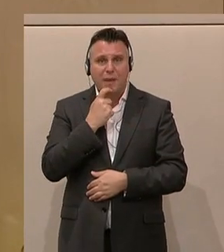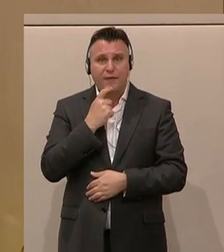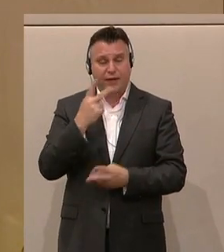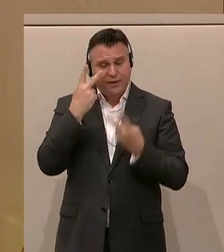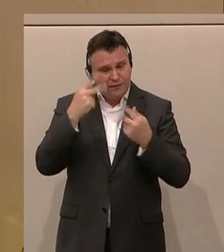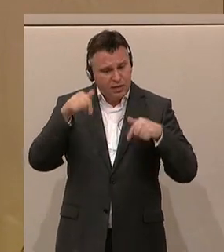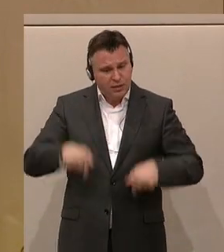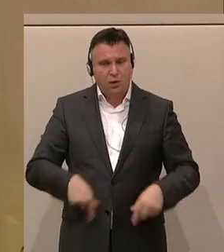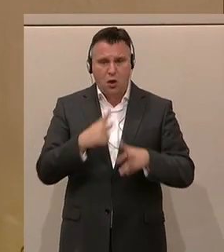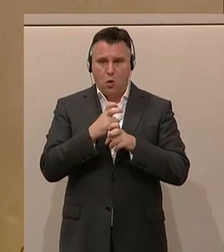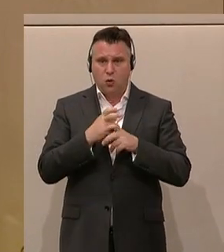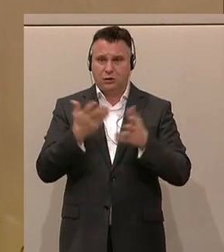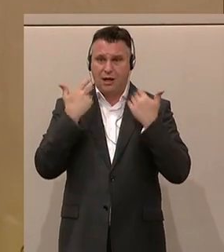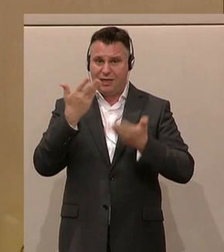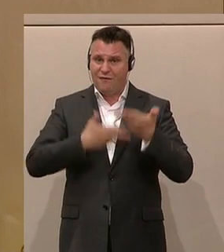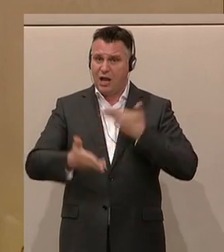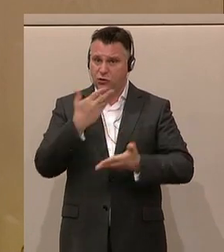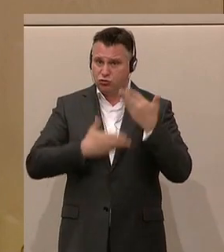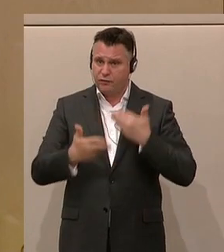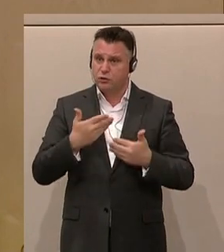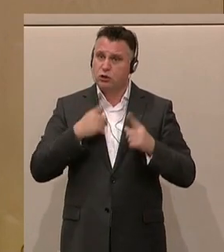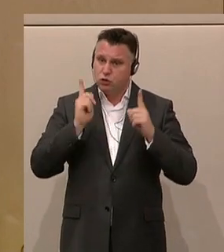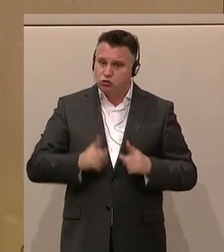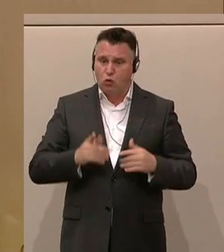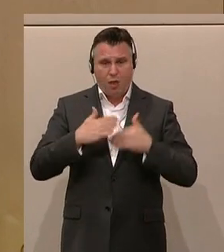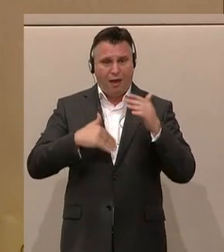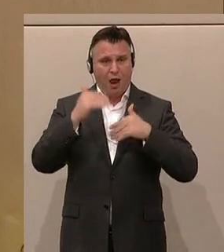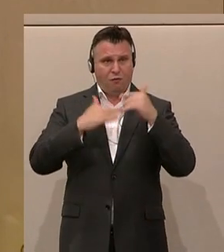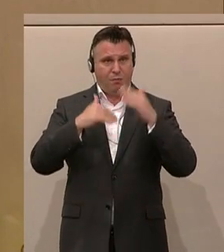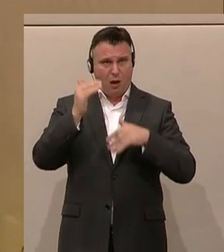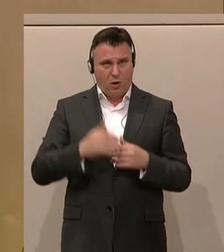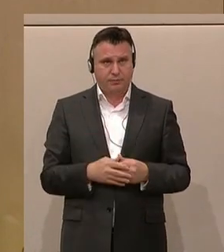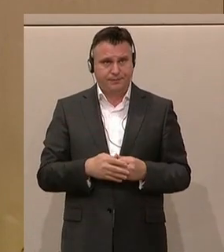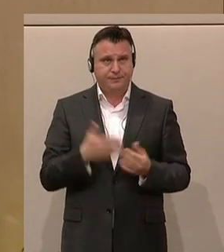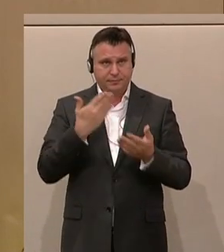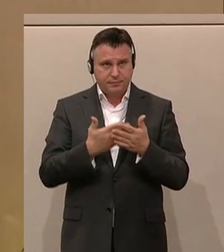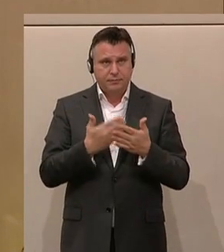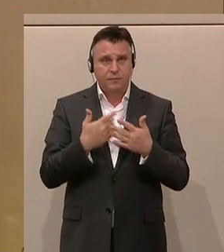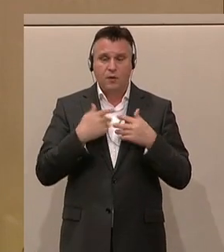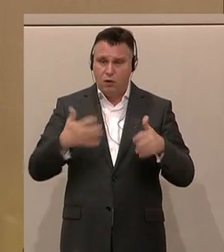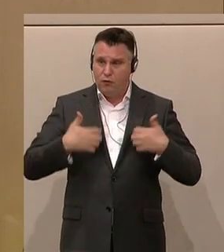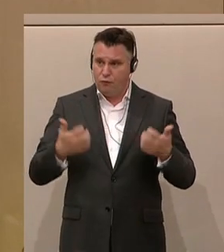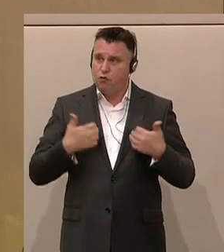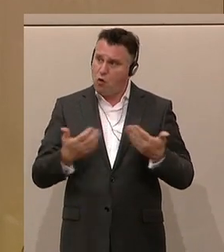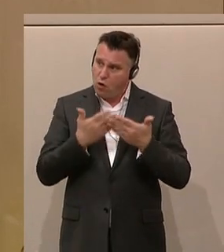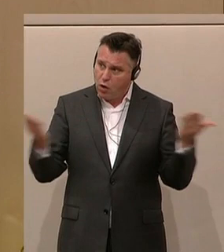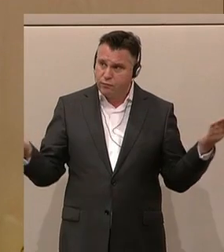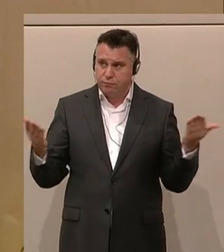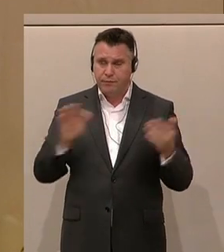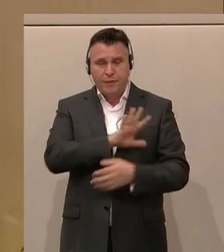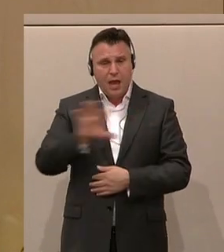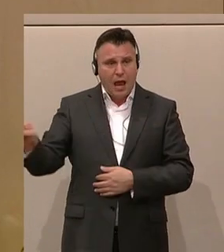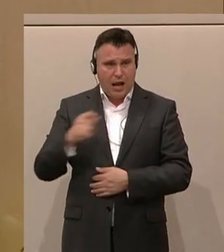ist, was wir in der österreichischen Landwirtschaft erhalten und weiter ausbauen müssen. Und es freut mich deswegen, dass fast alle im Nationalrat